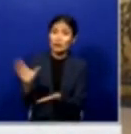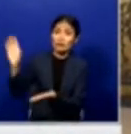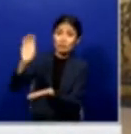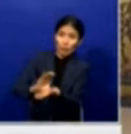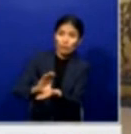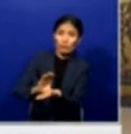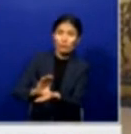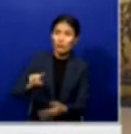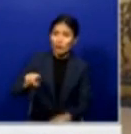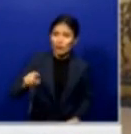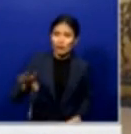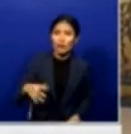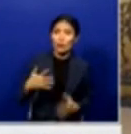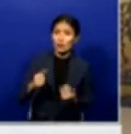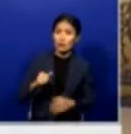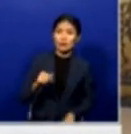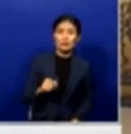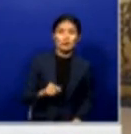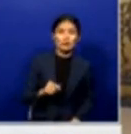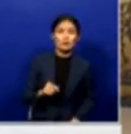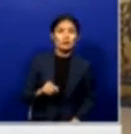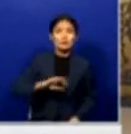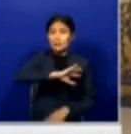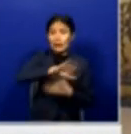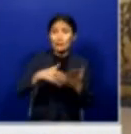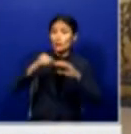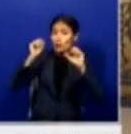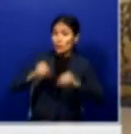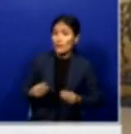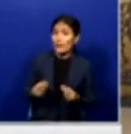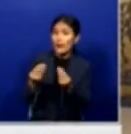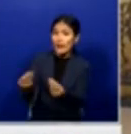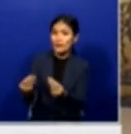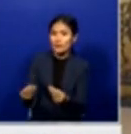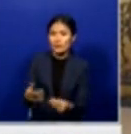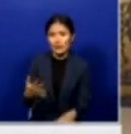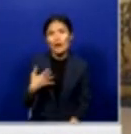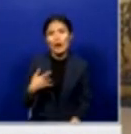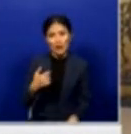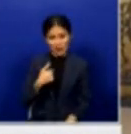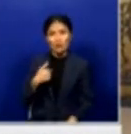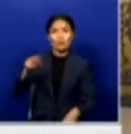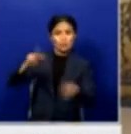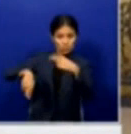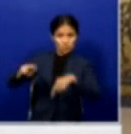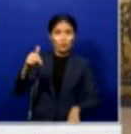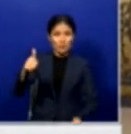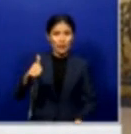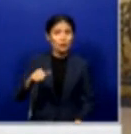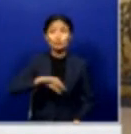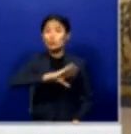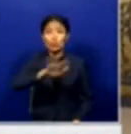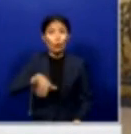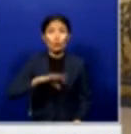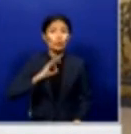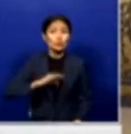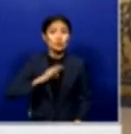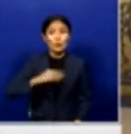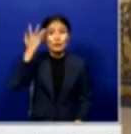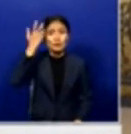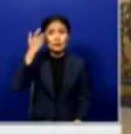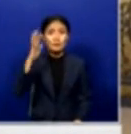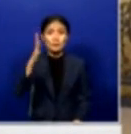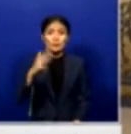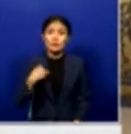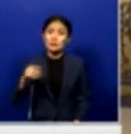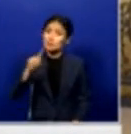ภาเนี่ยมีข้อมูลที่ตรวจสอบได้นะครับทางบางท่านนะครับได้มีการมาสอบถ